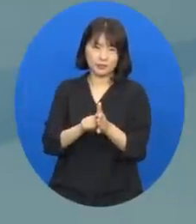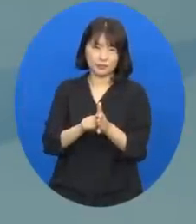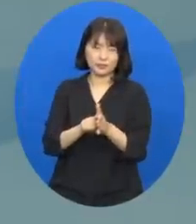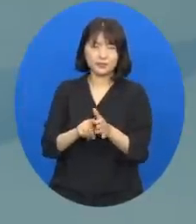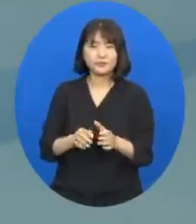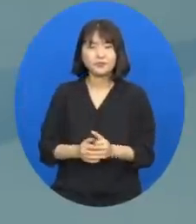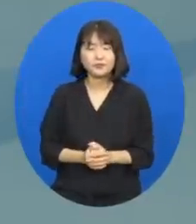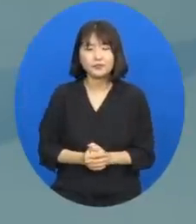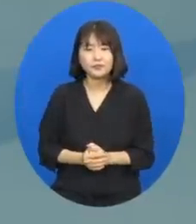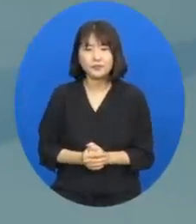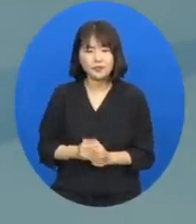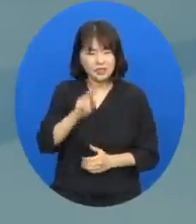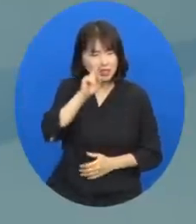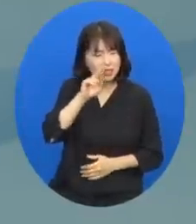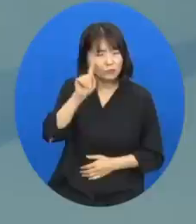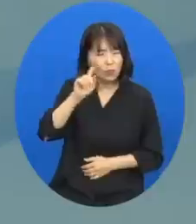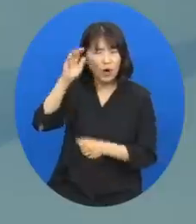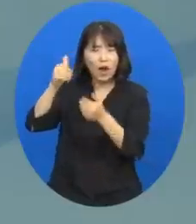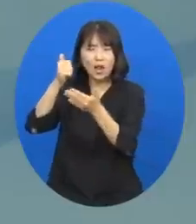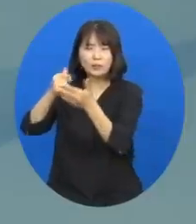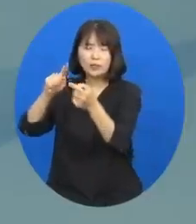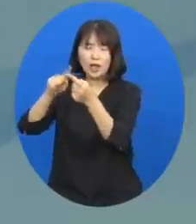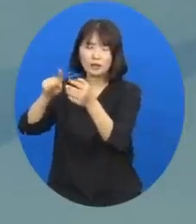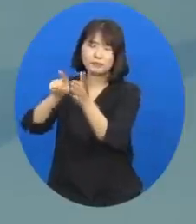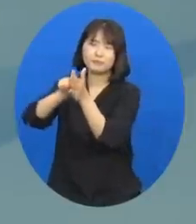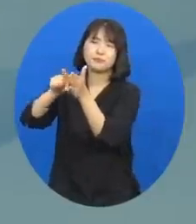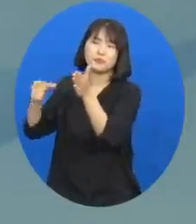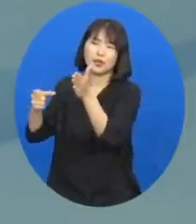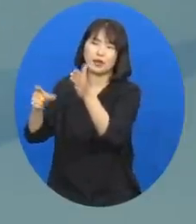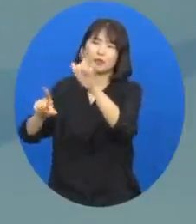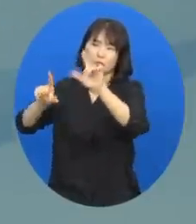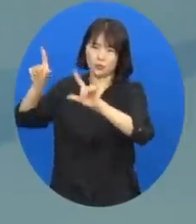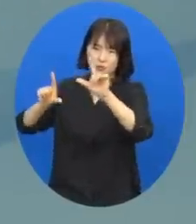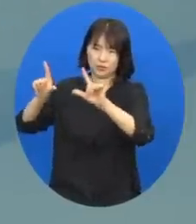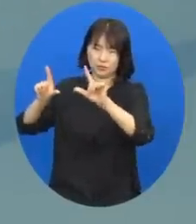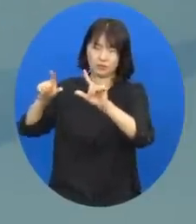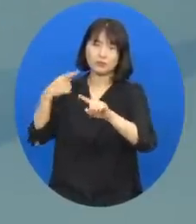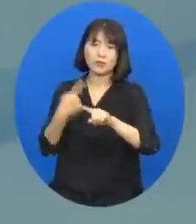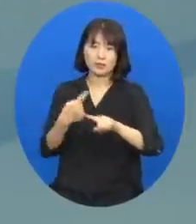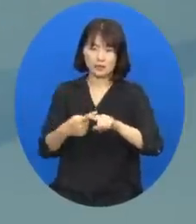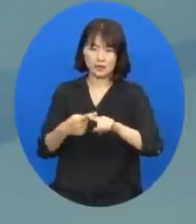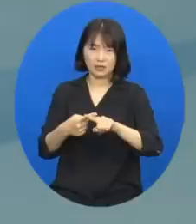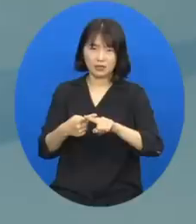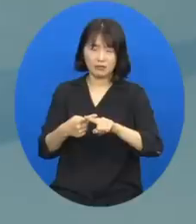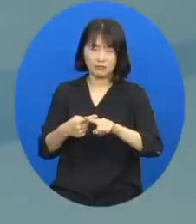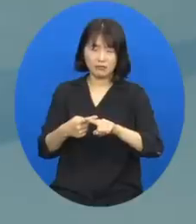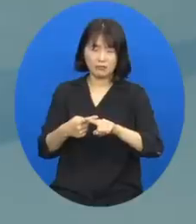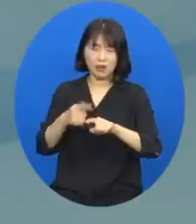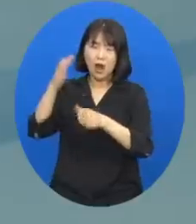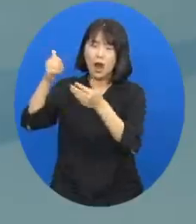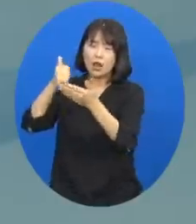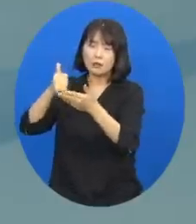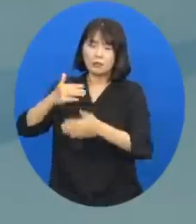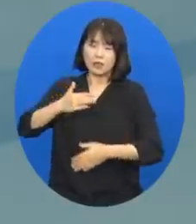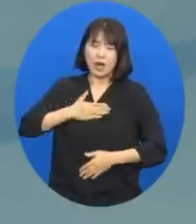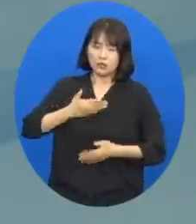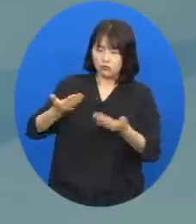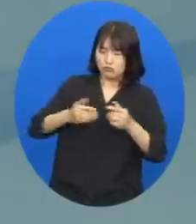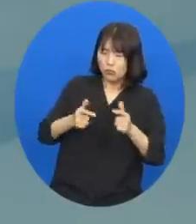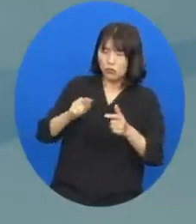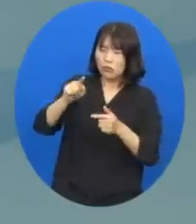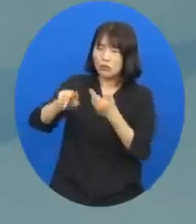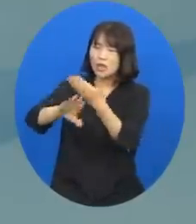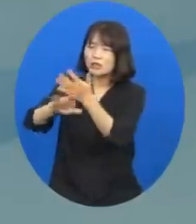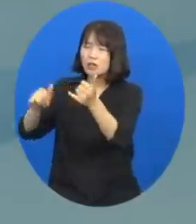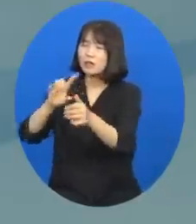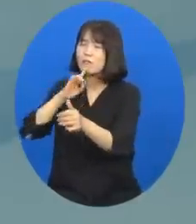불신의 되 더 거든요 하나님이 나에게 난 주시고 저사람 해줬으니까 라고 하는 나의 상황에 대한 불신의 태도가 나온 것이